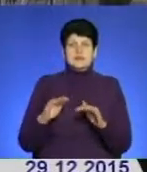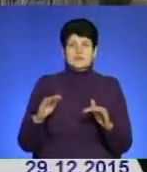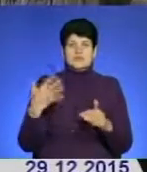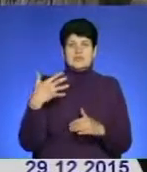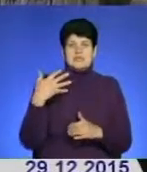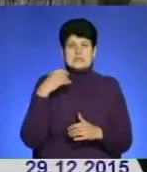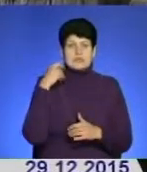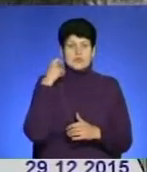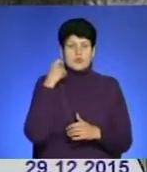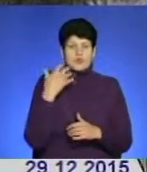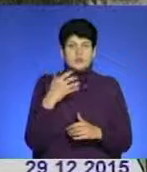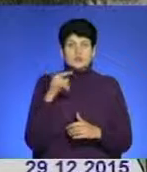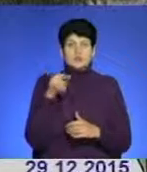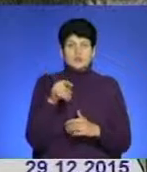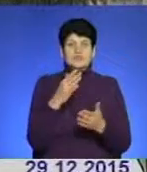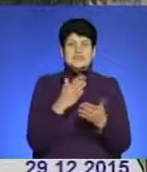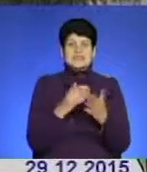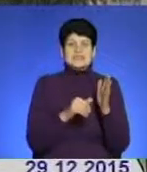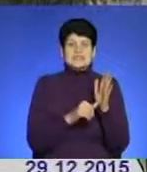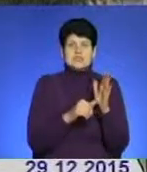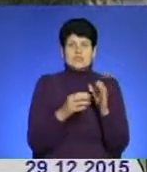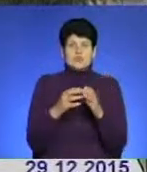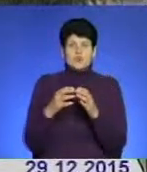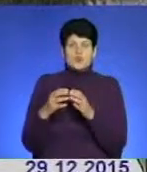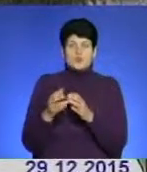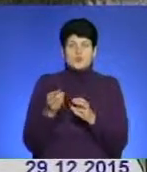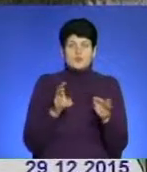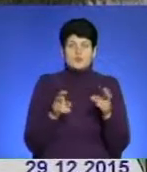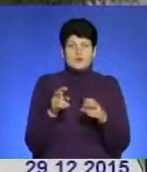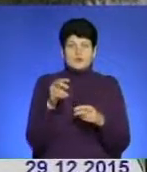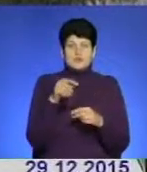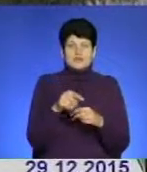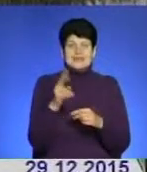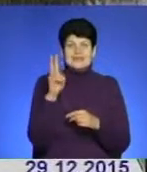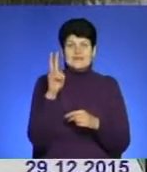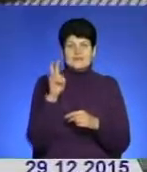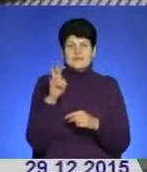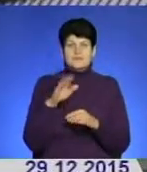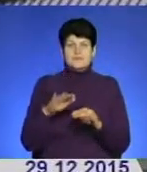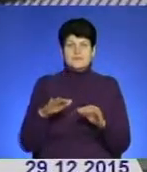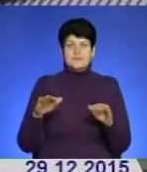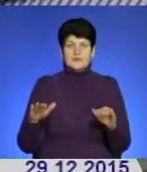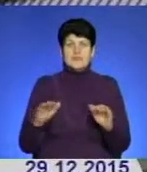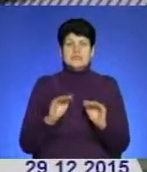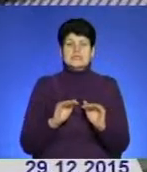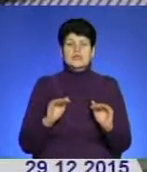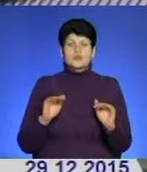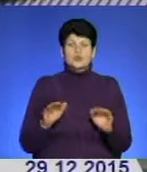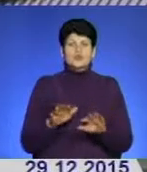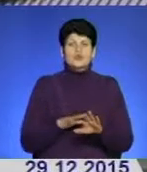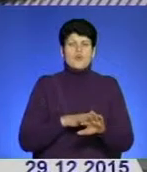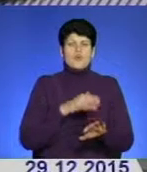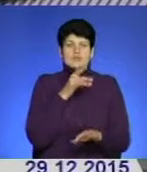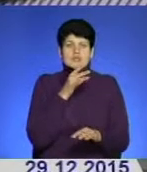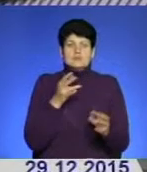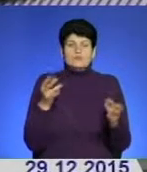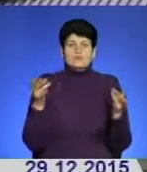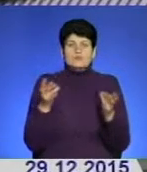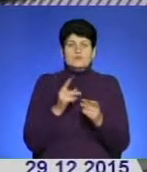років. Зараз тут є 6 груп, відвідує їх майже 200 дошкільнят. Садочок довгий час